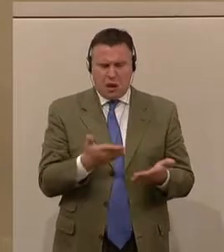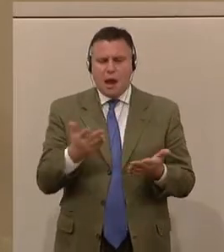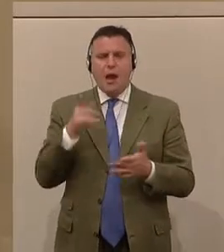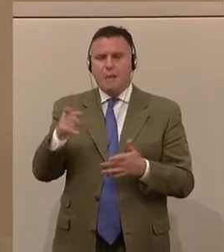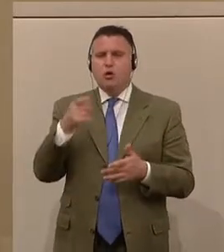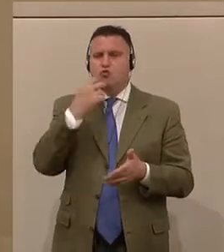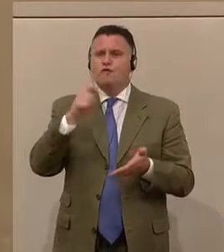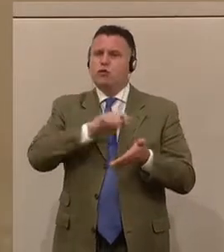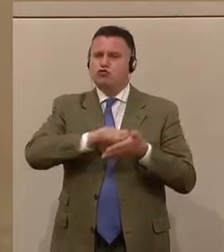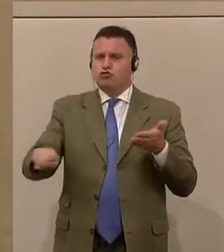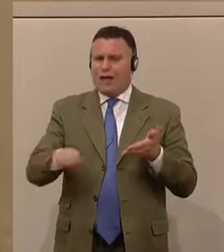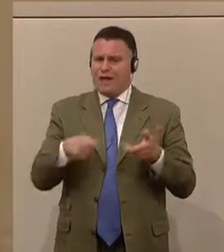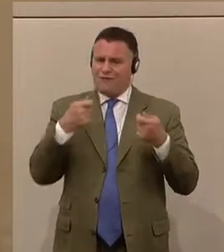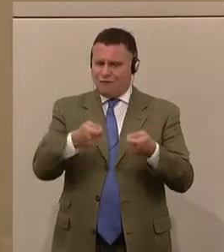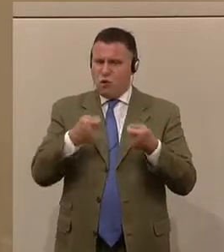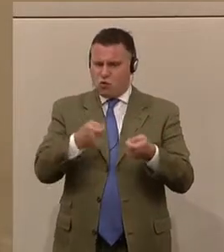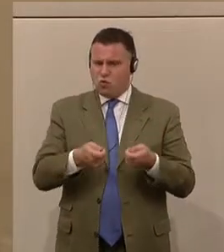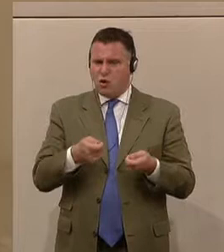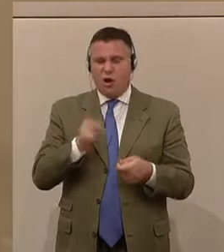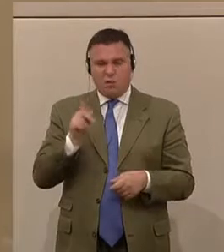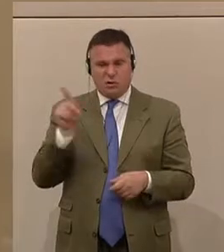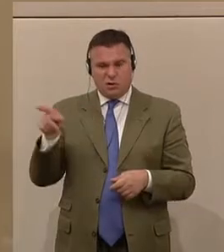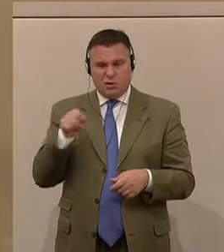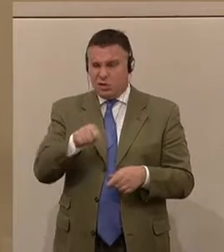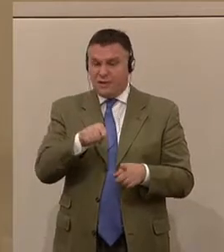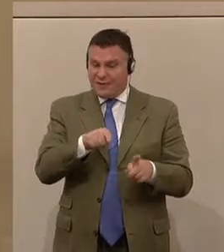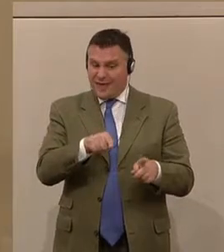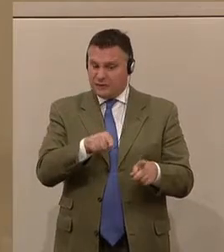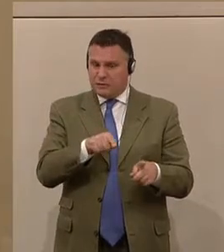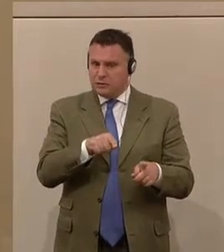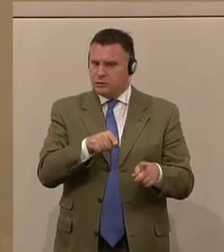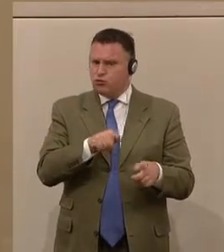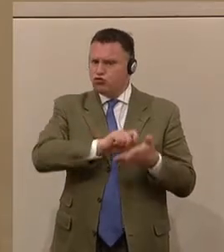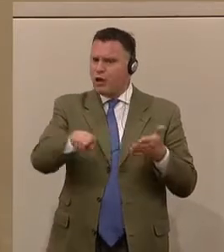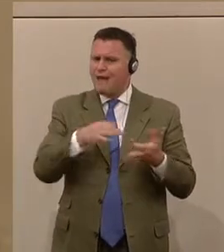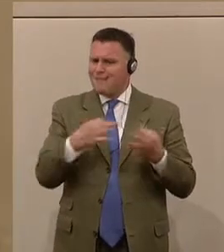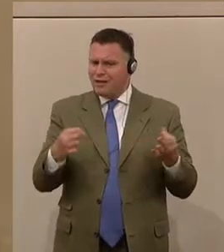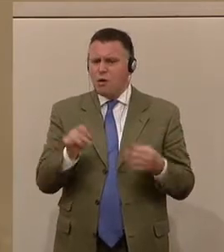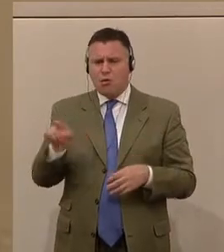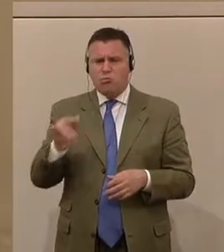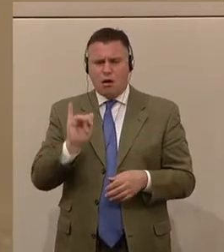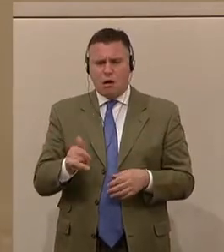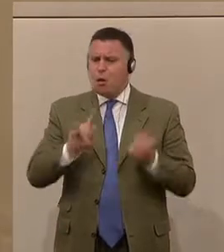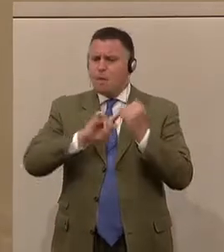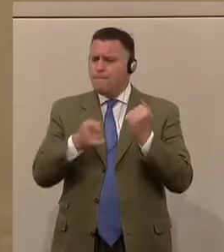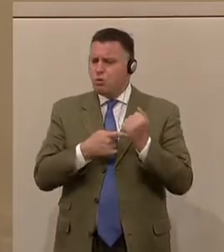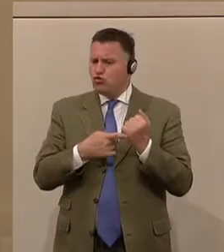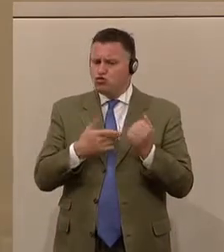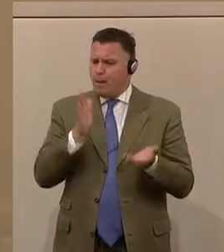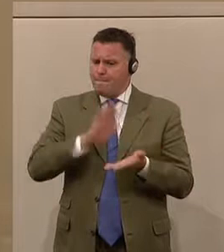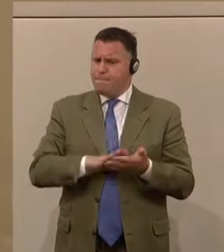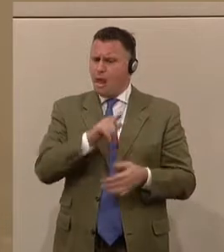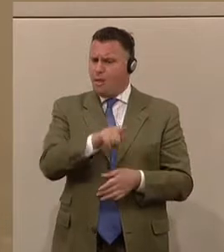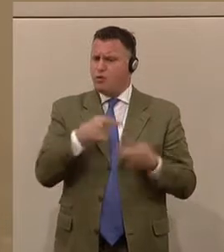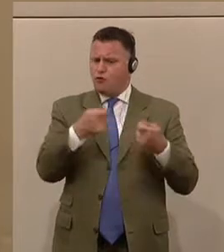Förderungen zu streichen. Aber ausgerechnet bei diesen Förderungen wird gar nichts gestrichen. Also ich habe jedenfalls im Budget nichts entdecken können.